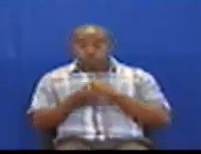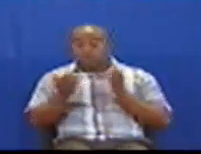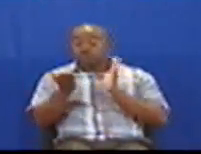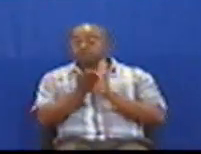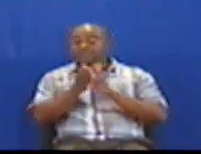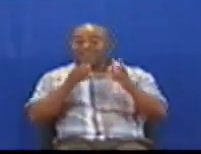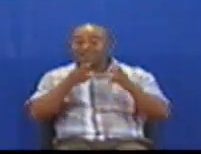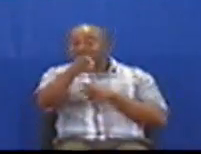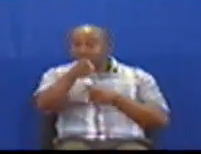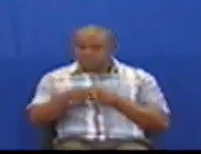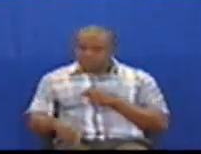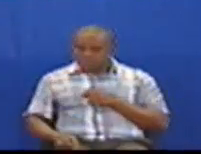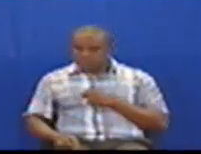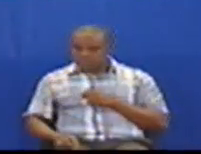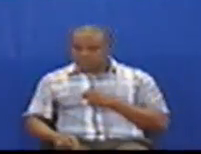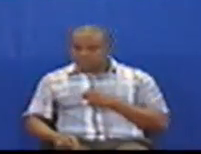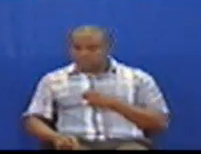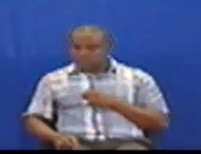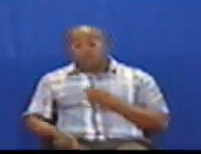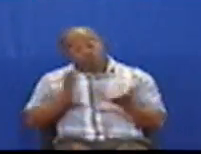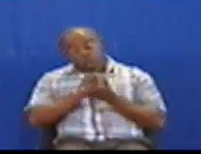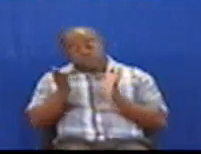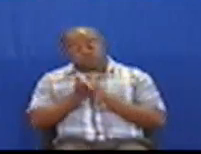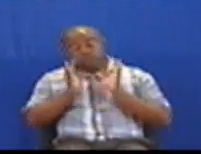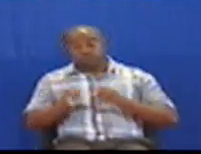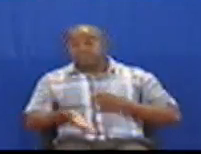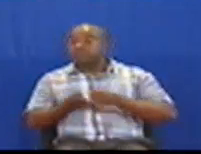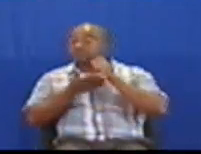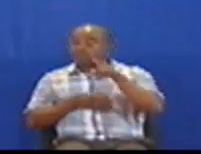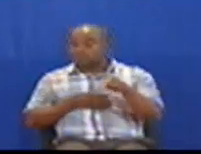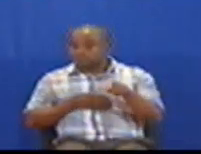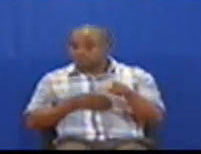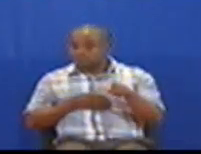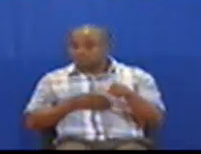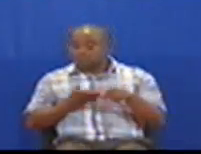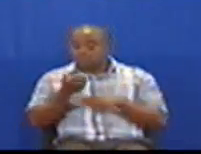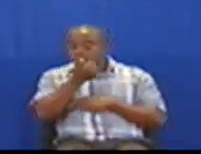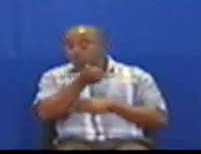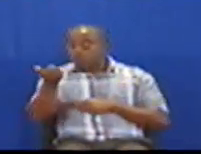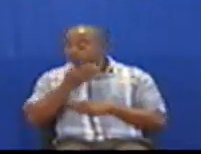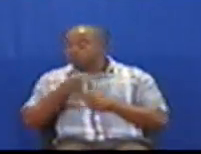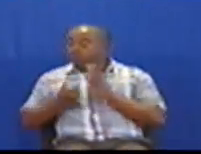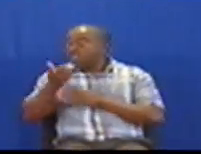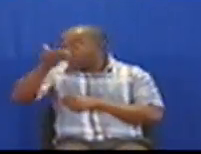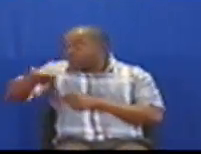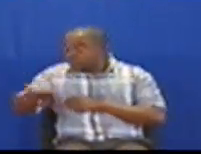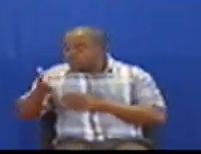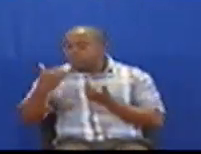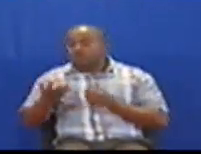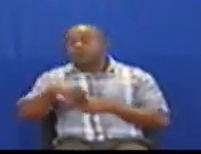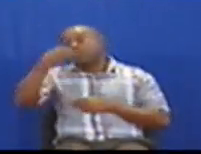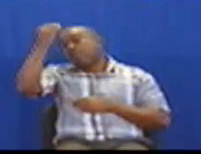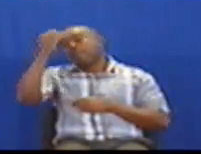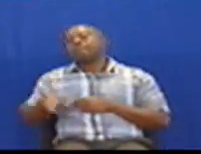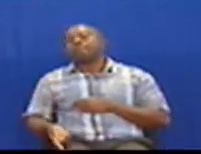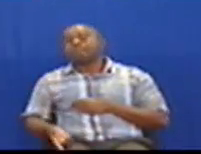Tunatambua shule za kata kiukweli zimesaidia taifa hili sana, kila mmoja teknolojia hicho kitu. Watoto wetu wa maeneo vijijini wamepata elimu kwa mazingira haya,